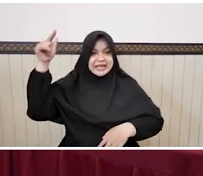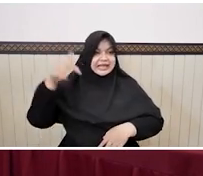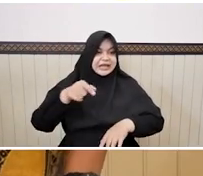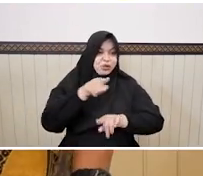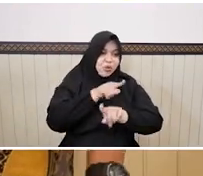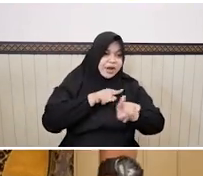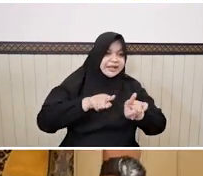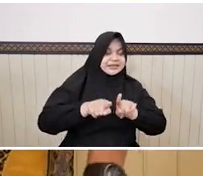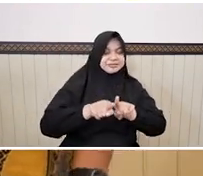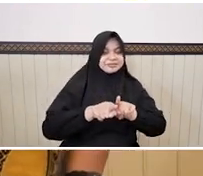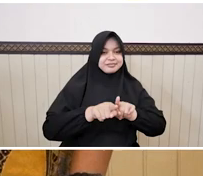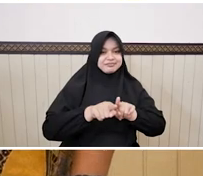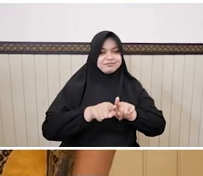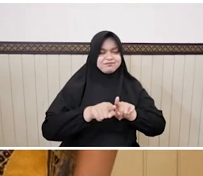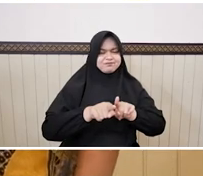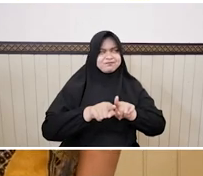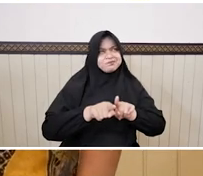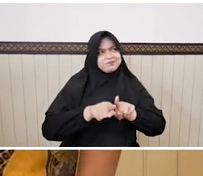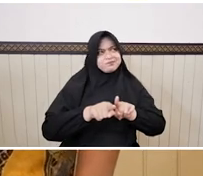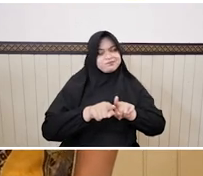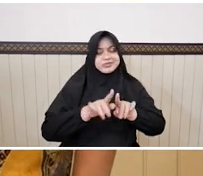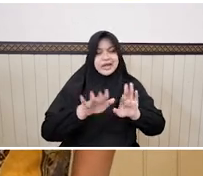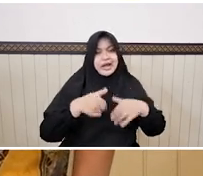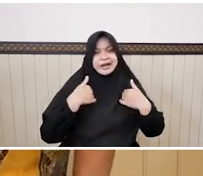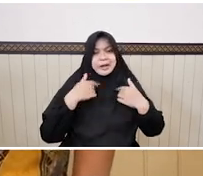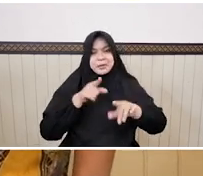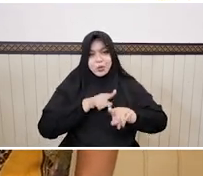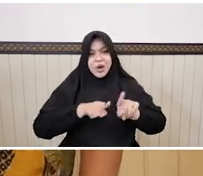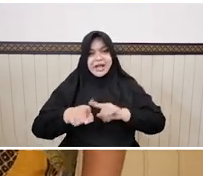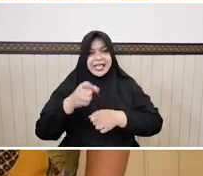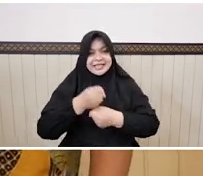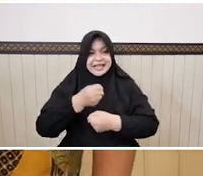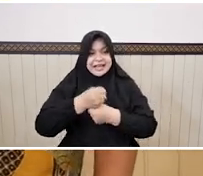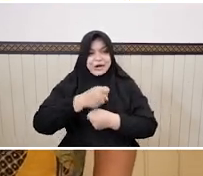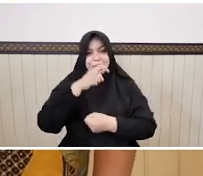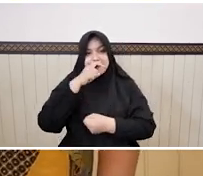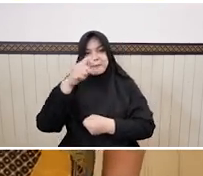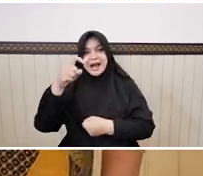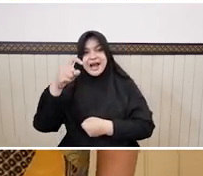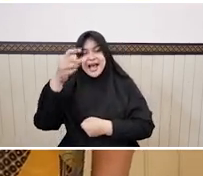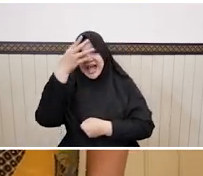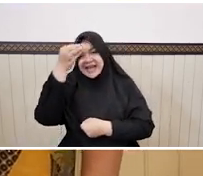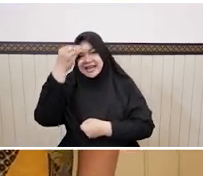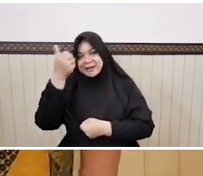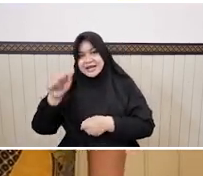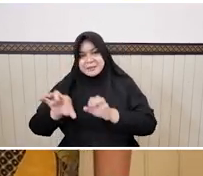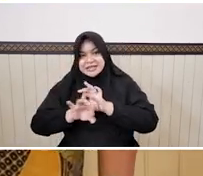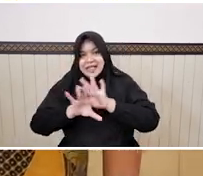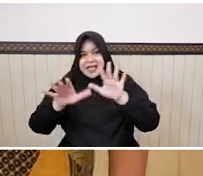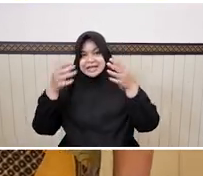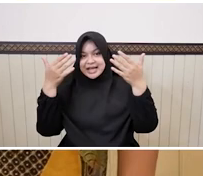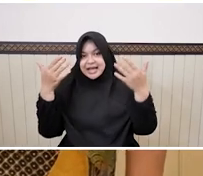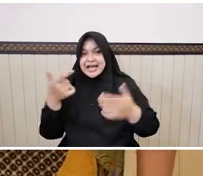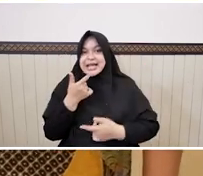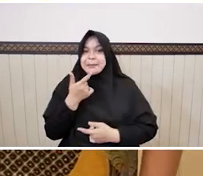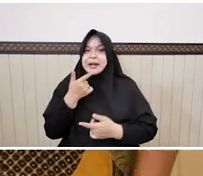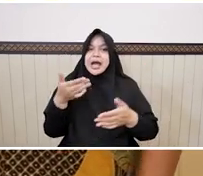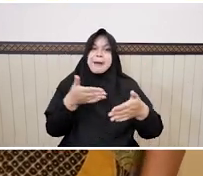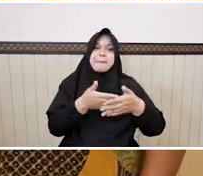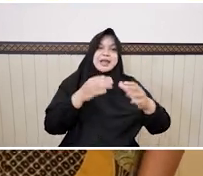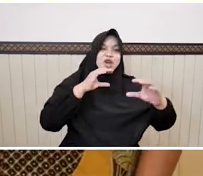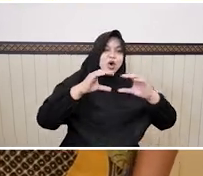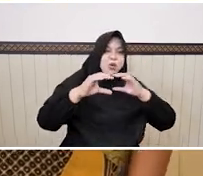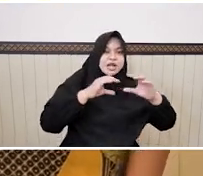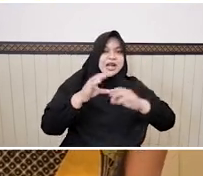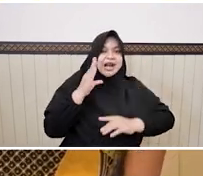diwakili oleh ada perwakilan dari gerkatin dari Pak Andi menjelaskan tadi soal Bagaimana hambatan komunikasi